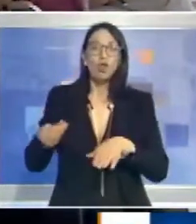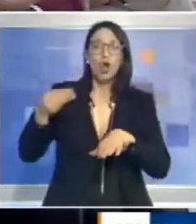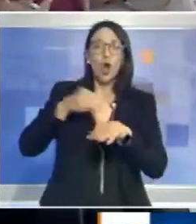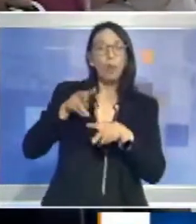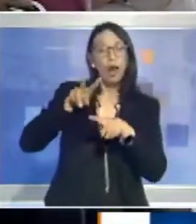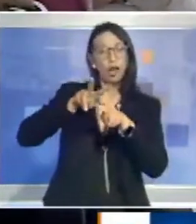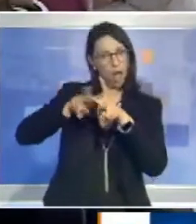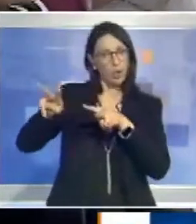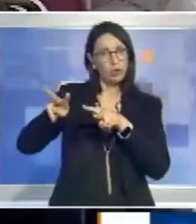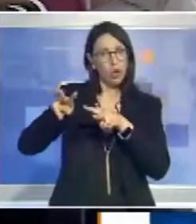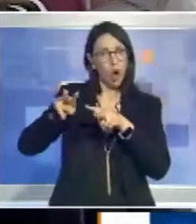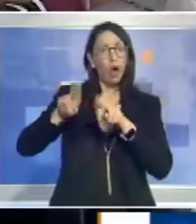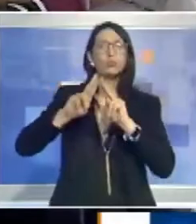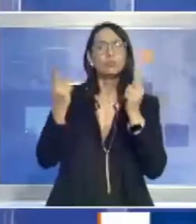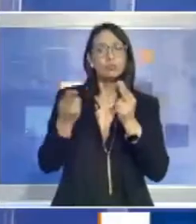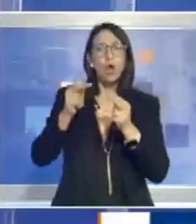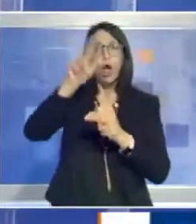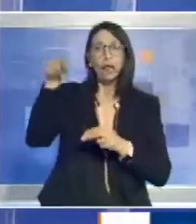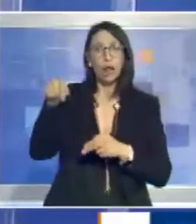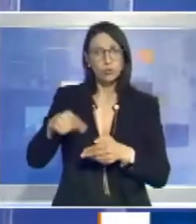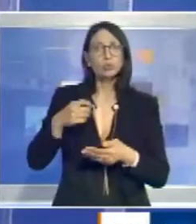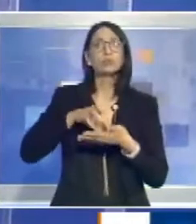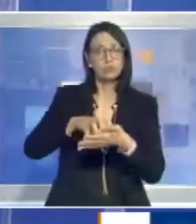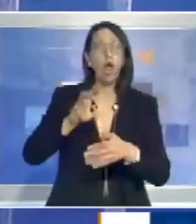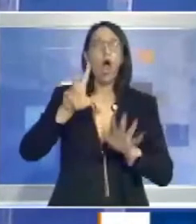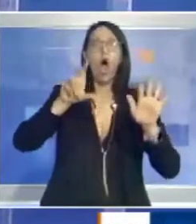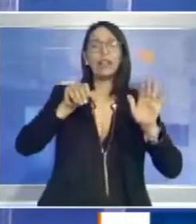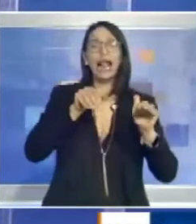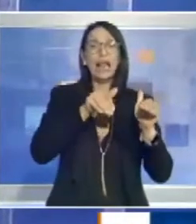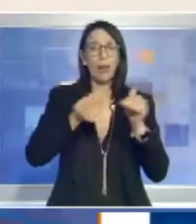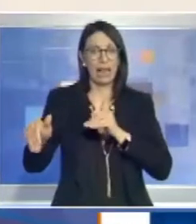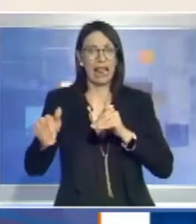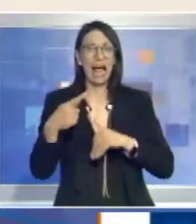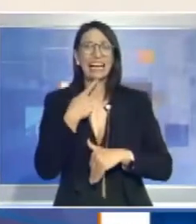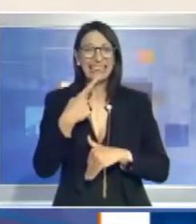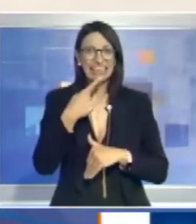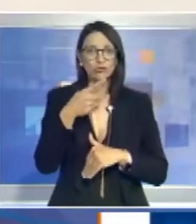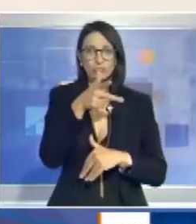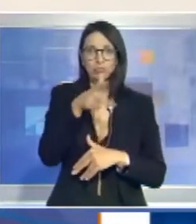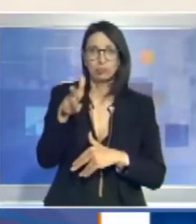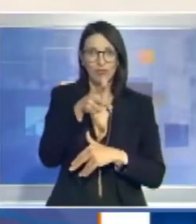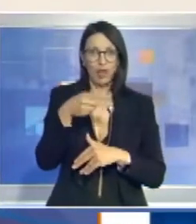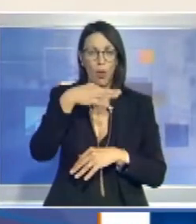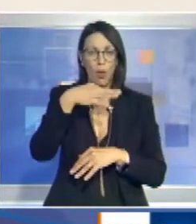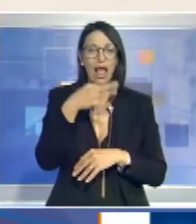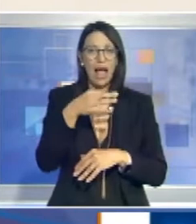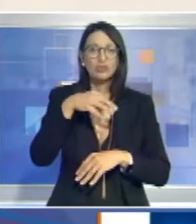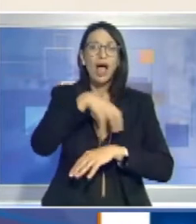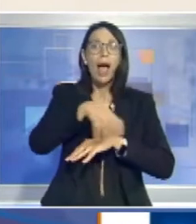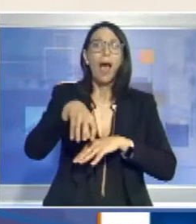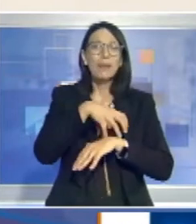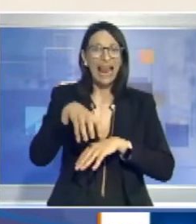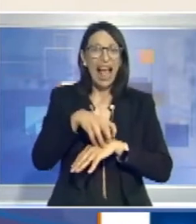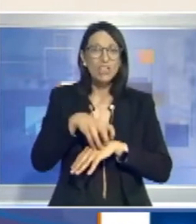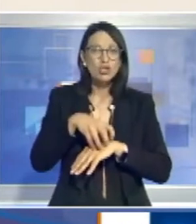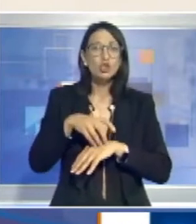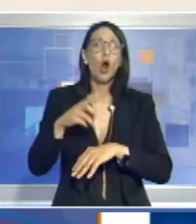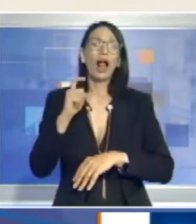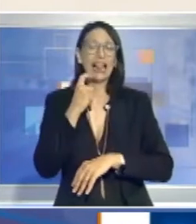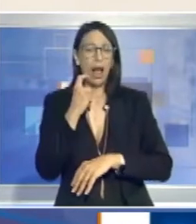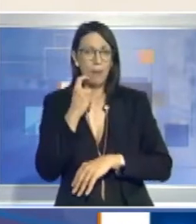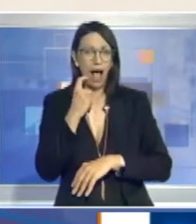Complementare Nazionale, a disposizione per il Sud ci sono 80 miliardi, ha ricordato in un videomessaggio il ministro degli Esteri Luigi Di Maio. A